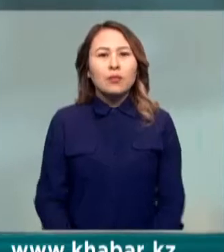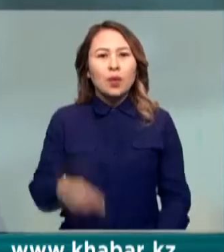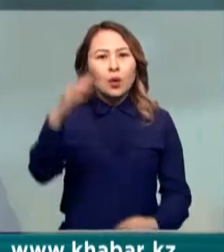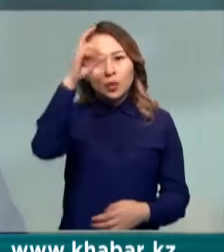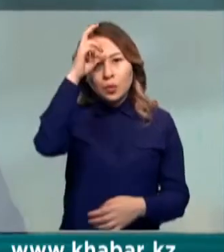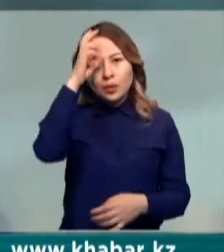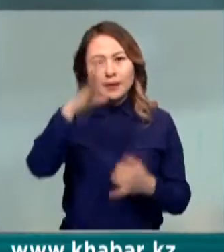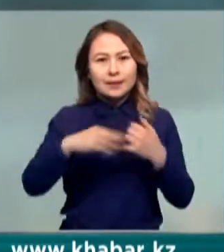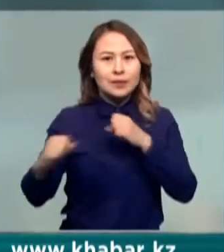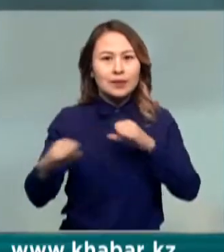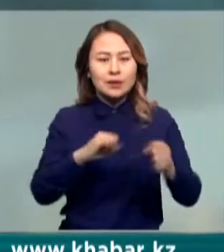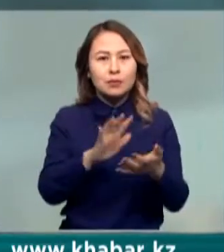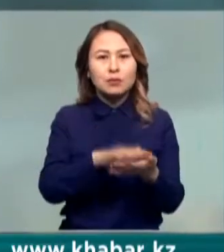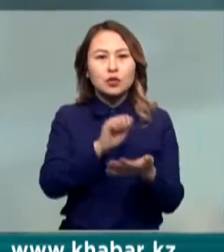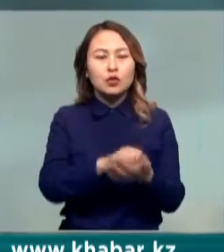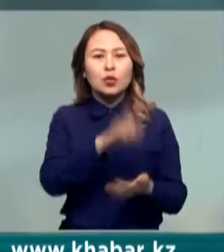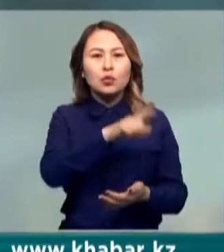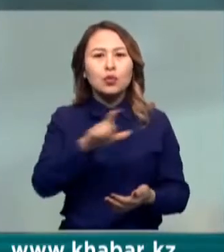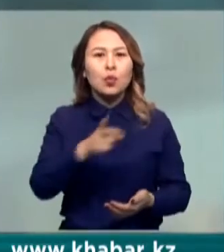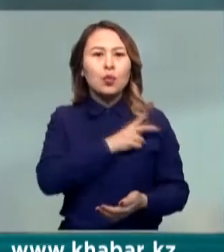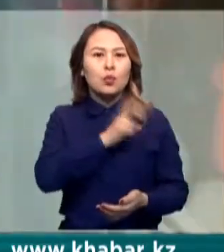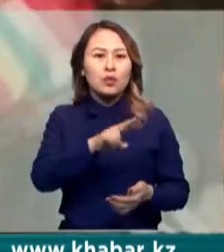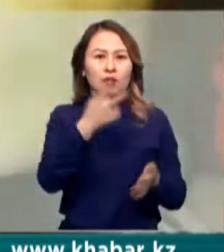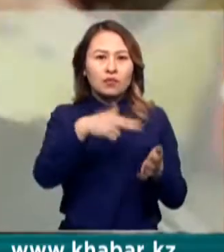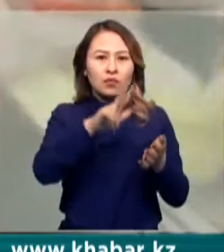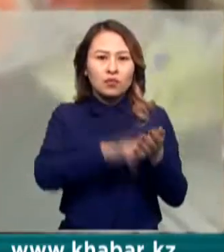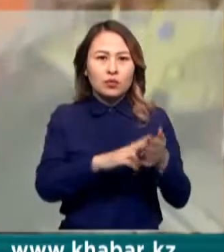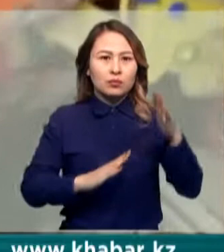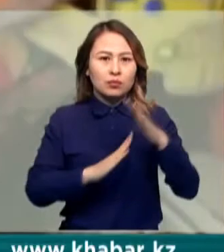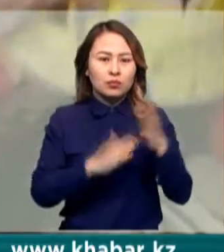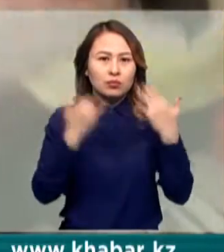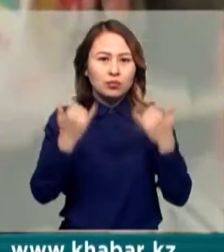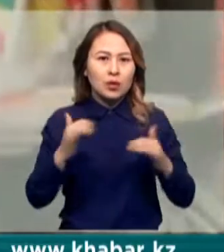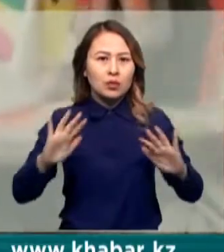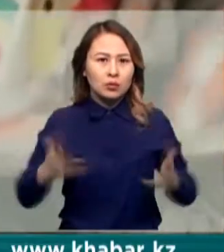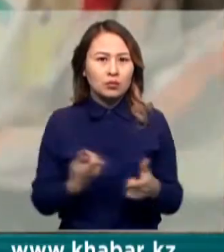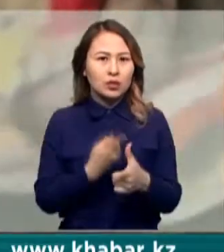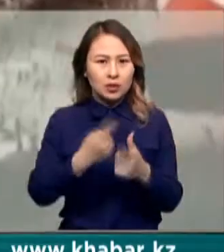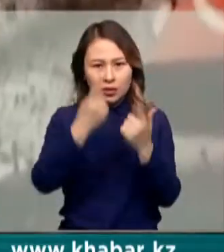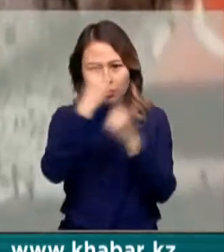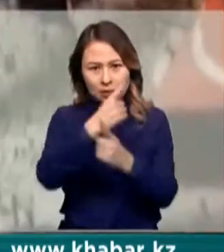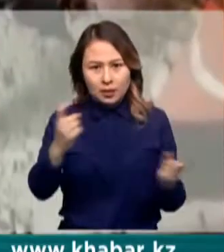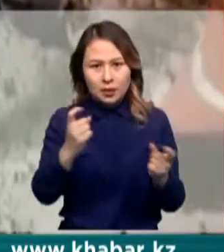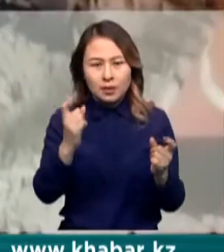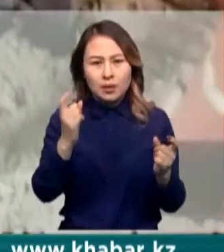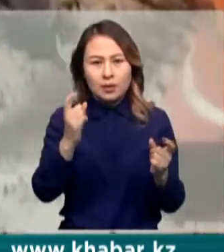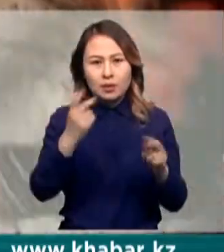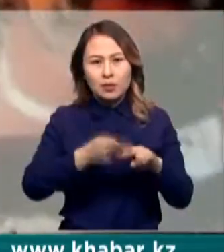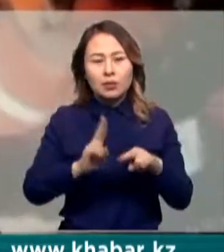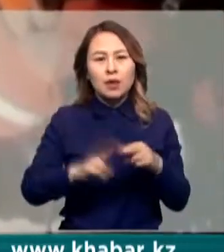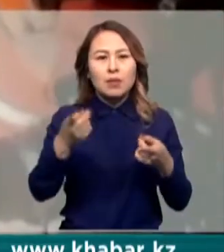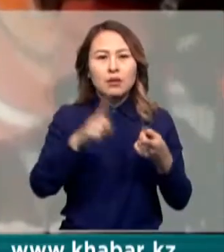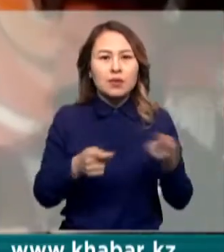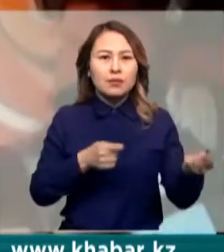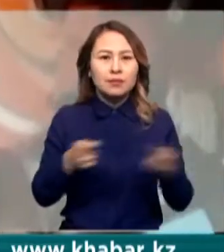Түркияда жер сілкінісі салдарынан қаза тапқандардың саны 38-ге жетті. Бұл туралы елдің төтенше жағдай және табиғи апат